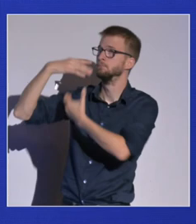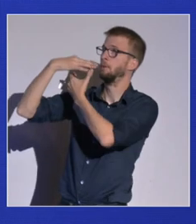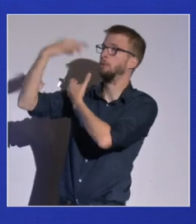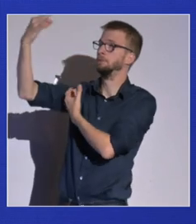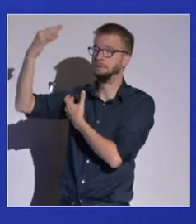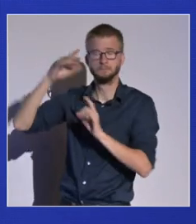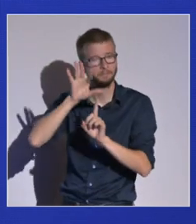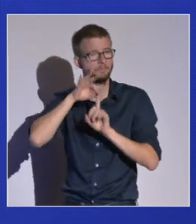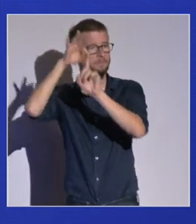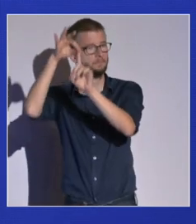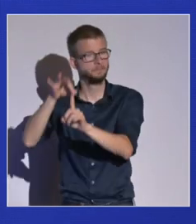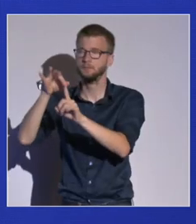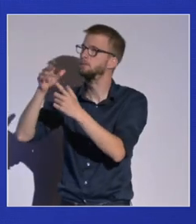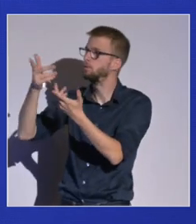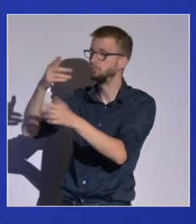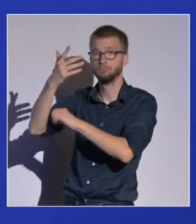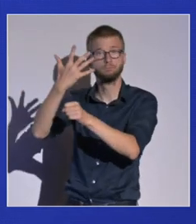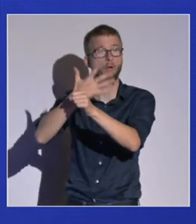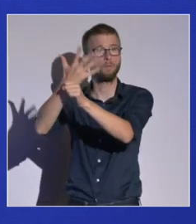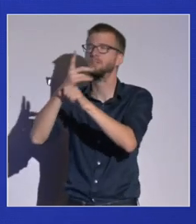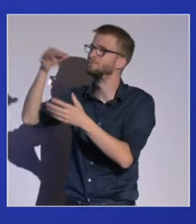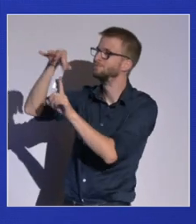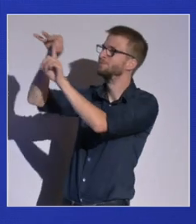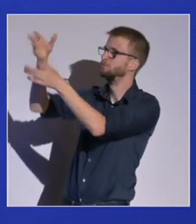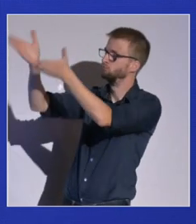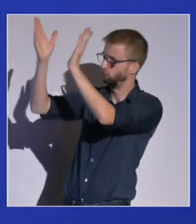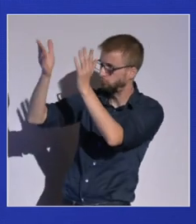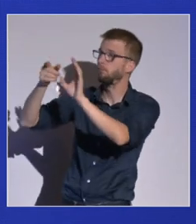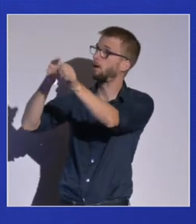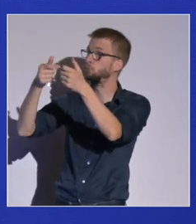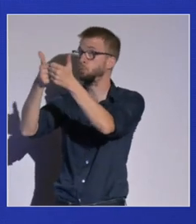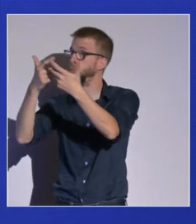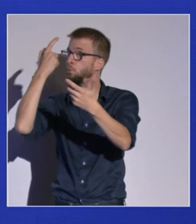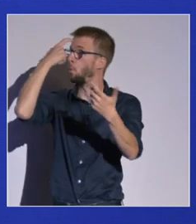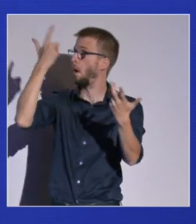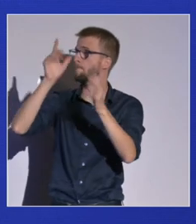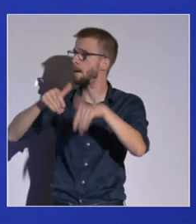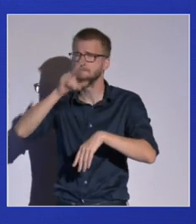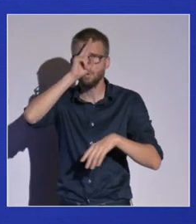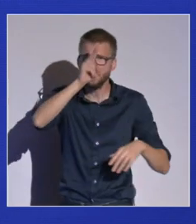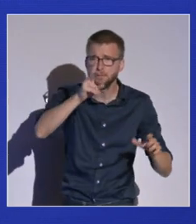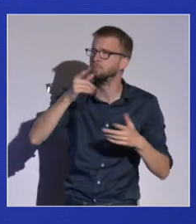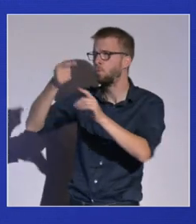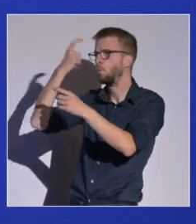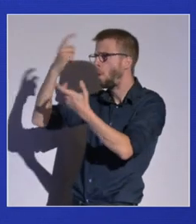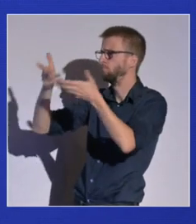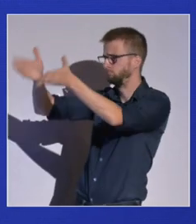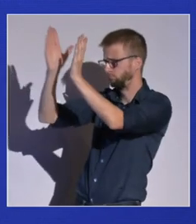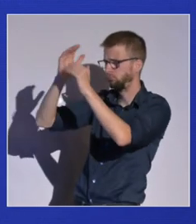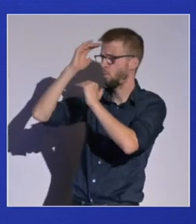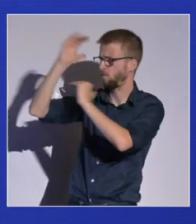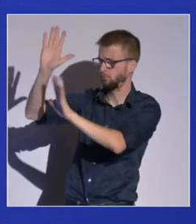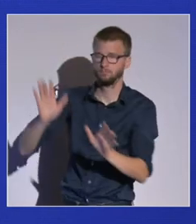donne carte blanche pour qu'ils fassent ce qu'ils croient devoir faire, même honnêtement. C'est plus comme ça que ça